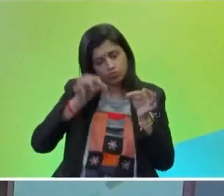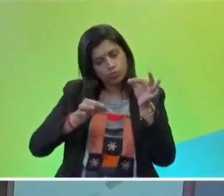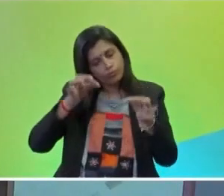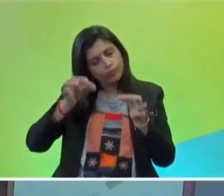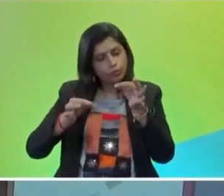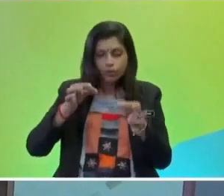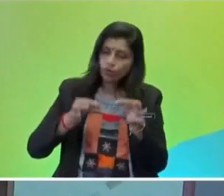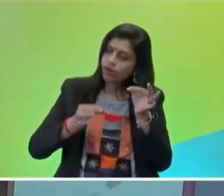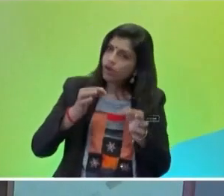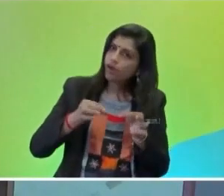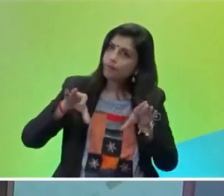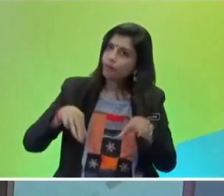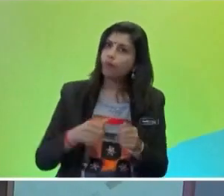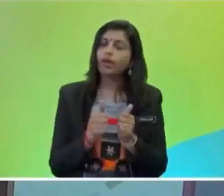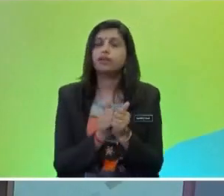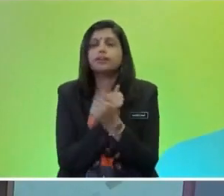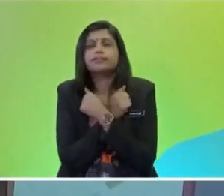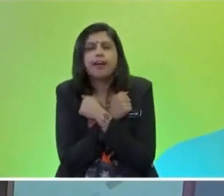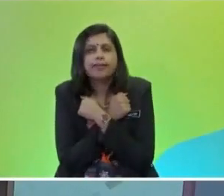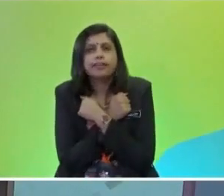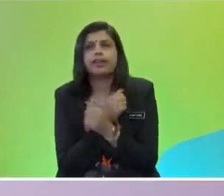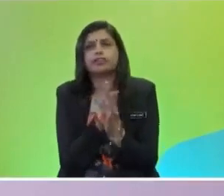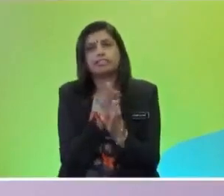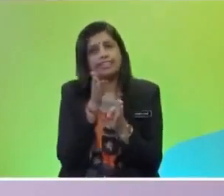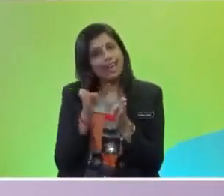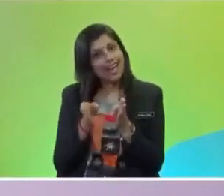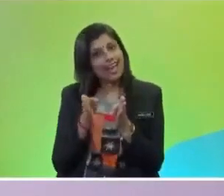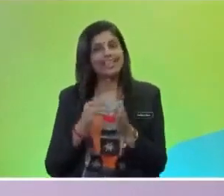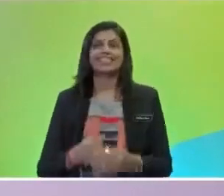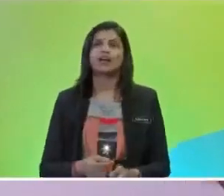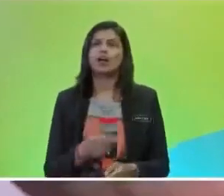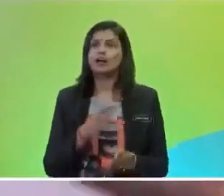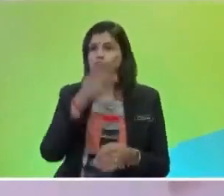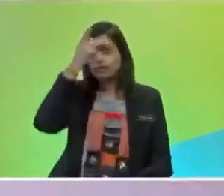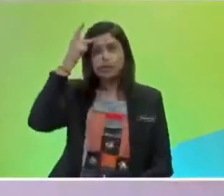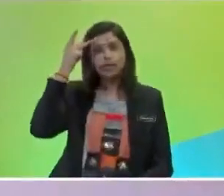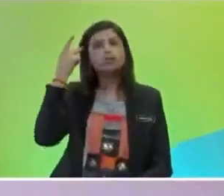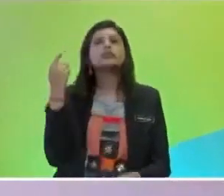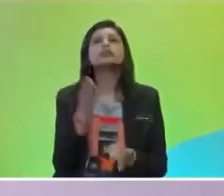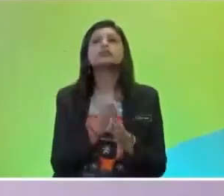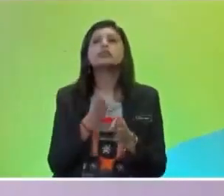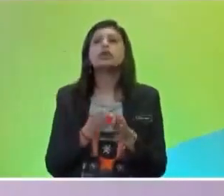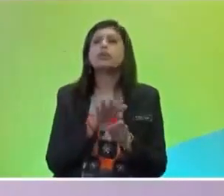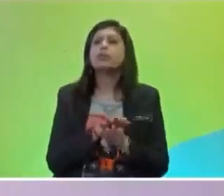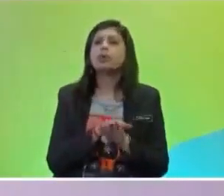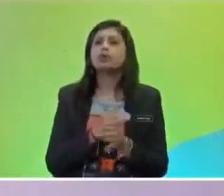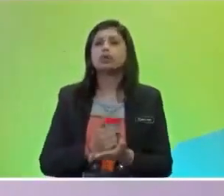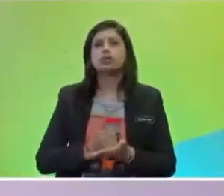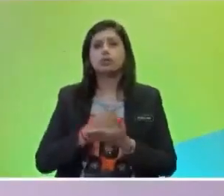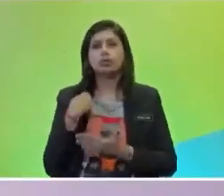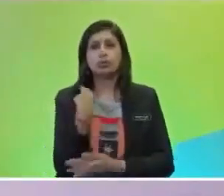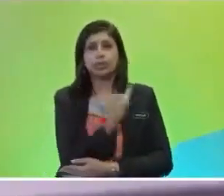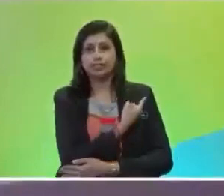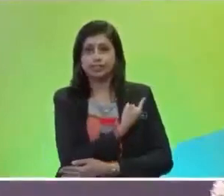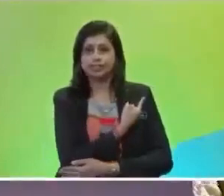kita. At least kita menghargai mereka, kita buat sesuatu untuk jiran. Okey. Okey, murid-murid pun ingat di rumah. Okey, bila